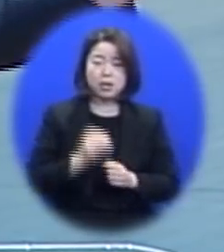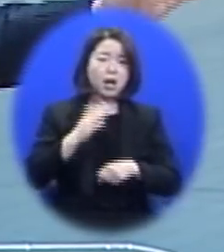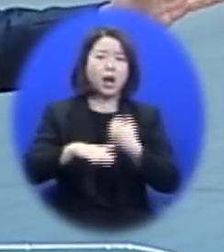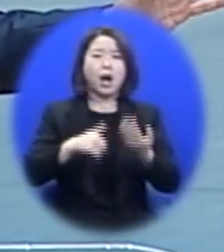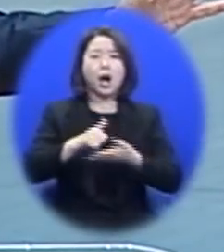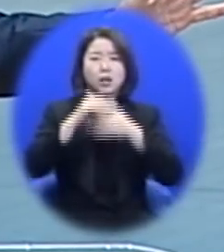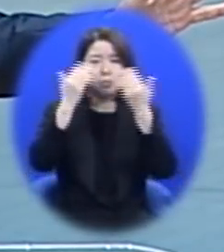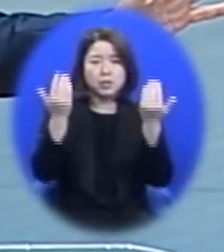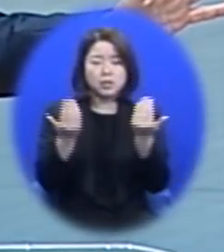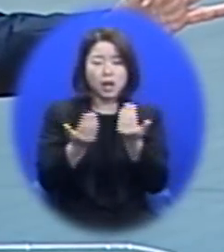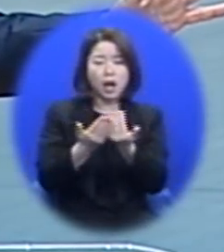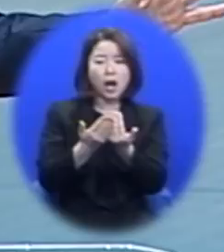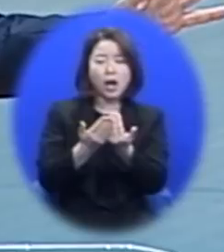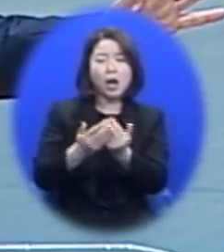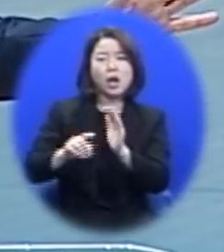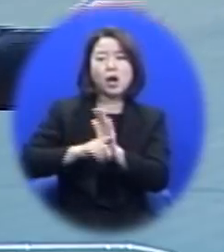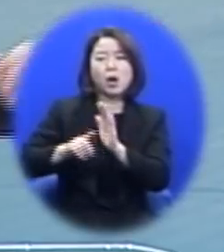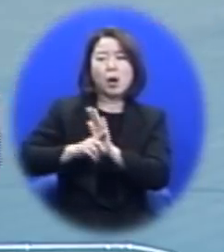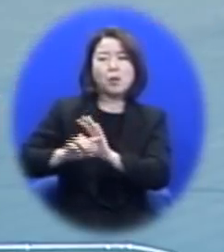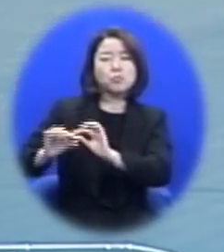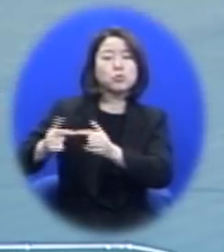하나님을 다 부정하는 사람들 앞에서,